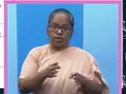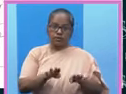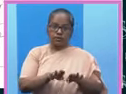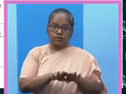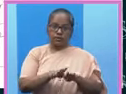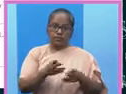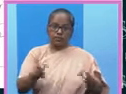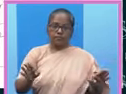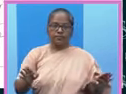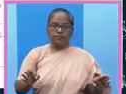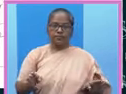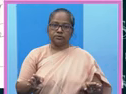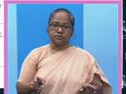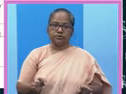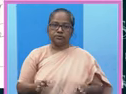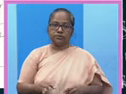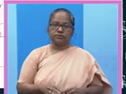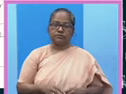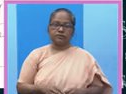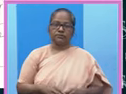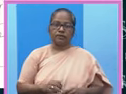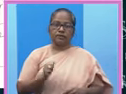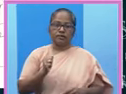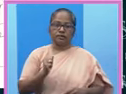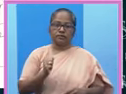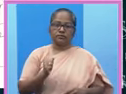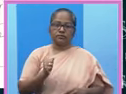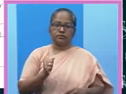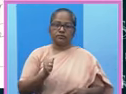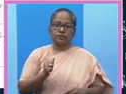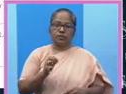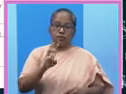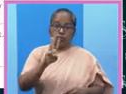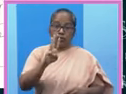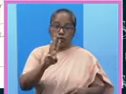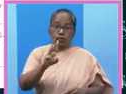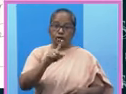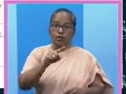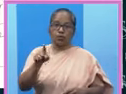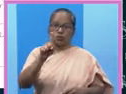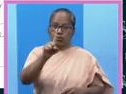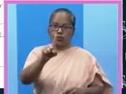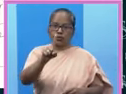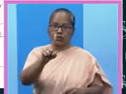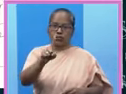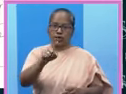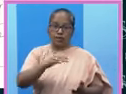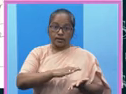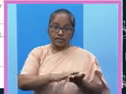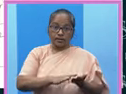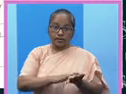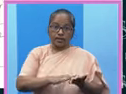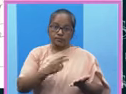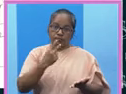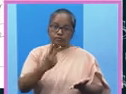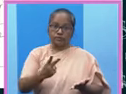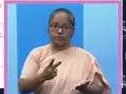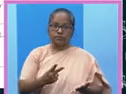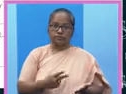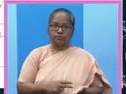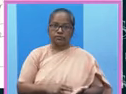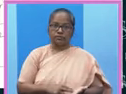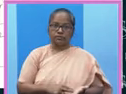சம அளவுள்ள வட்டக்கோண பகுதிகளாக பிரிச்சுருக்கிறாங்க. அப்படின்னா என்ன செய்வோம், 3 ல் 1 பாகம் அதனுடைய பரப்பளவு தான் நான் சொல்ல போகிறேன்.